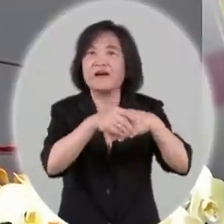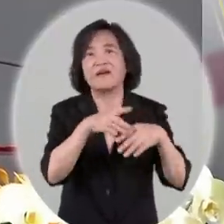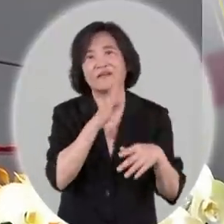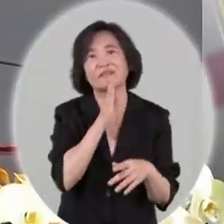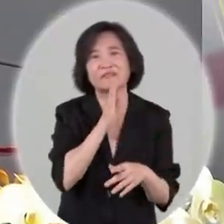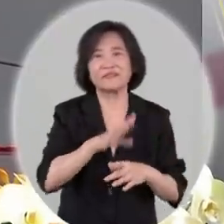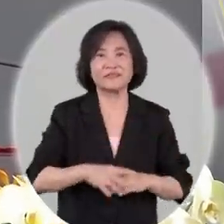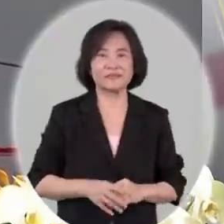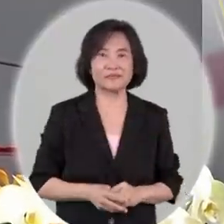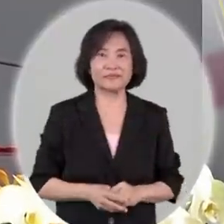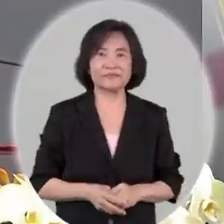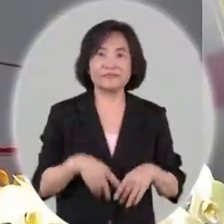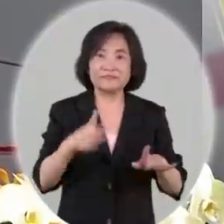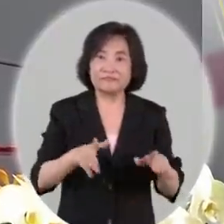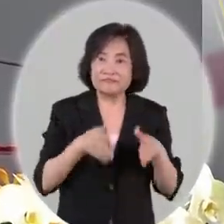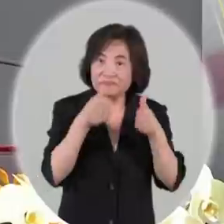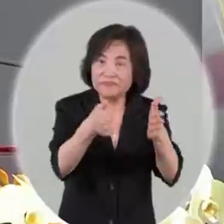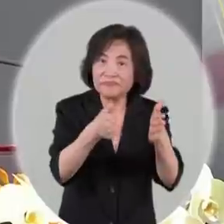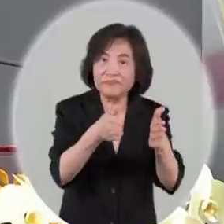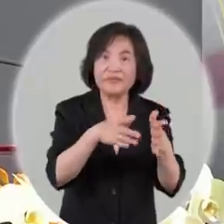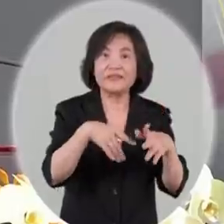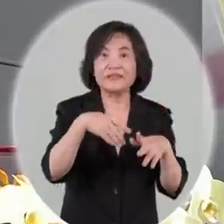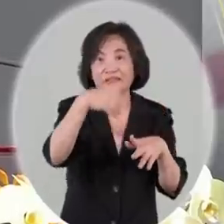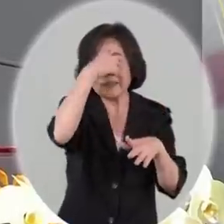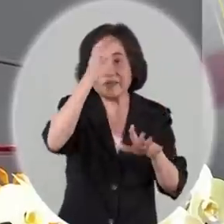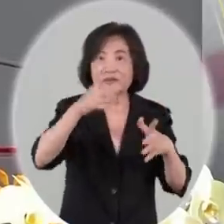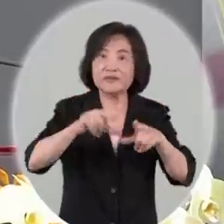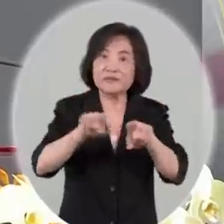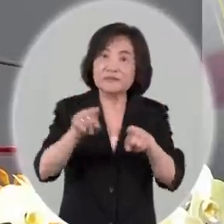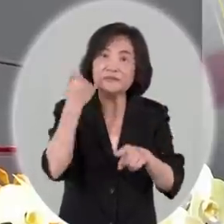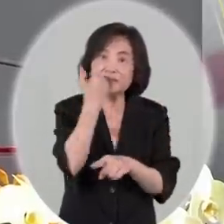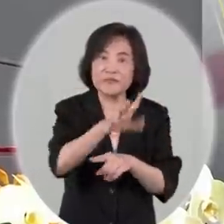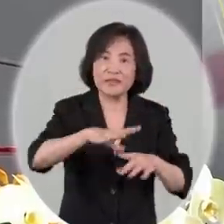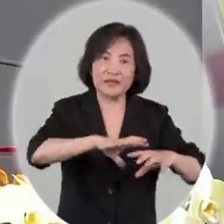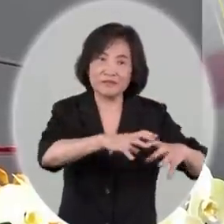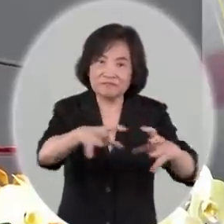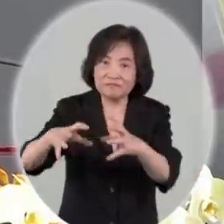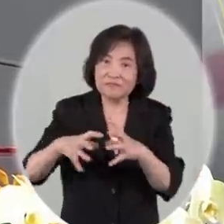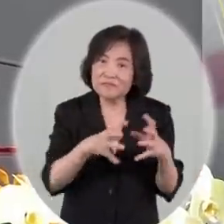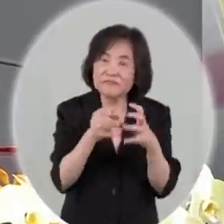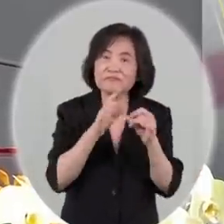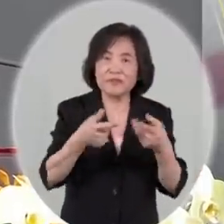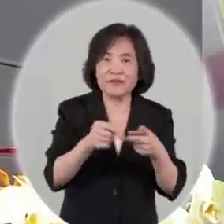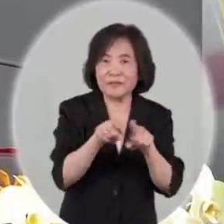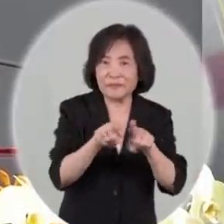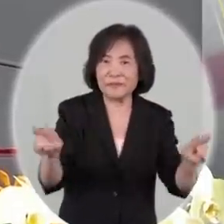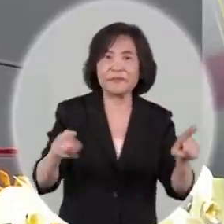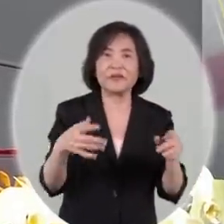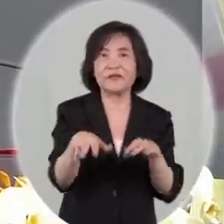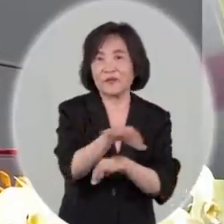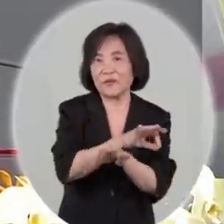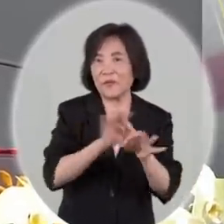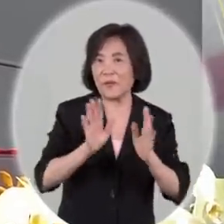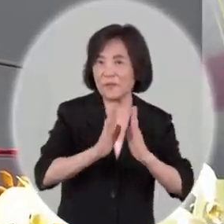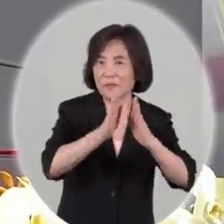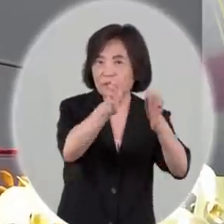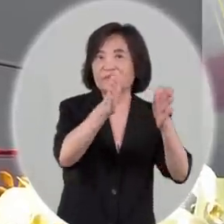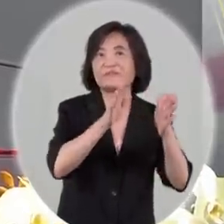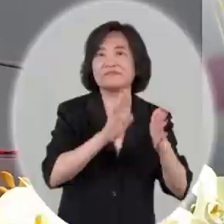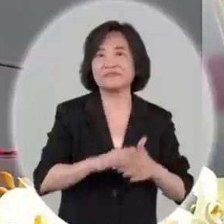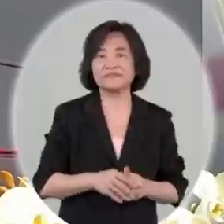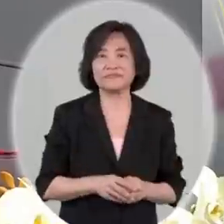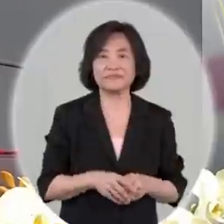系，致力维护印太区域的和平稳定及繁荣发展。在对外关系层